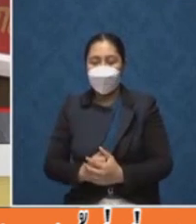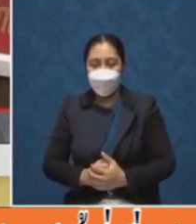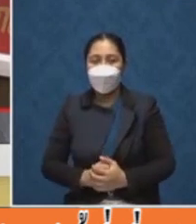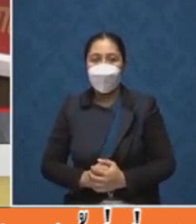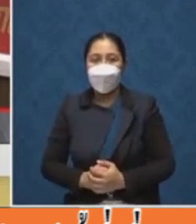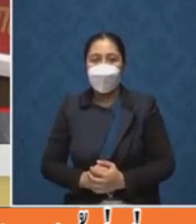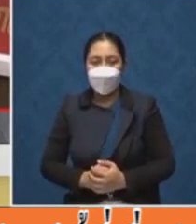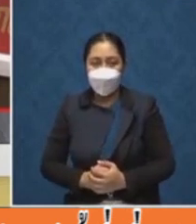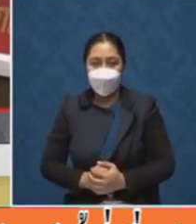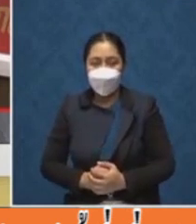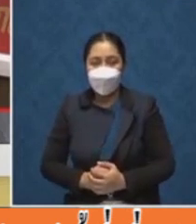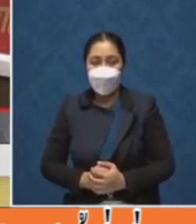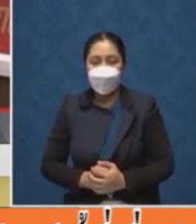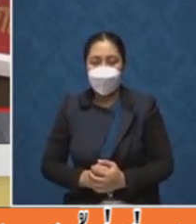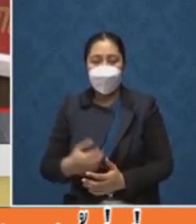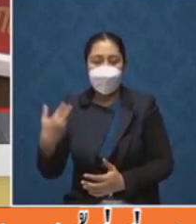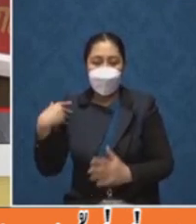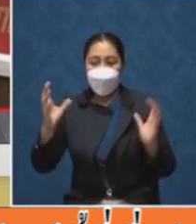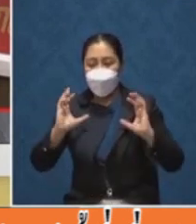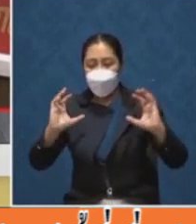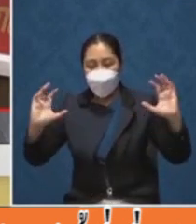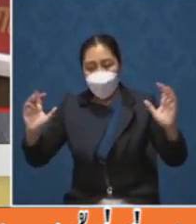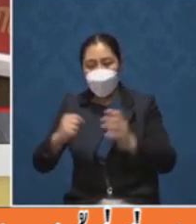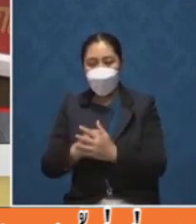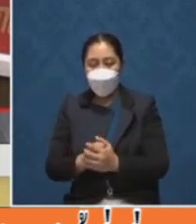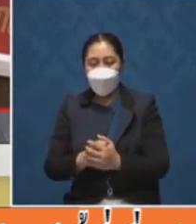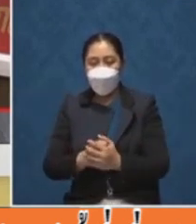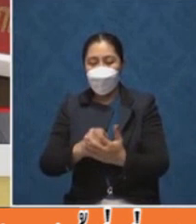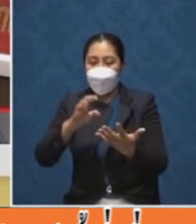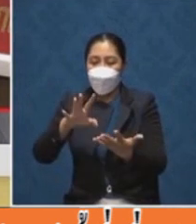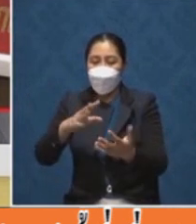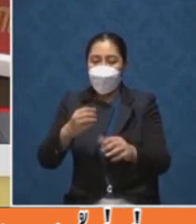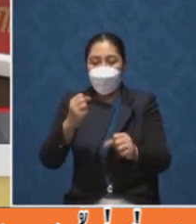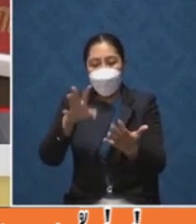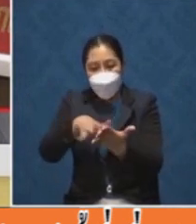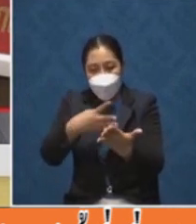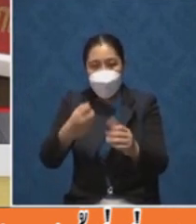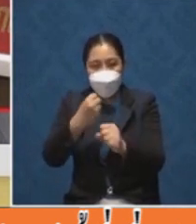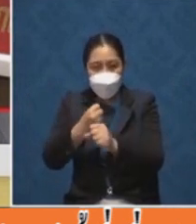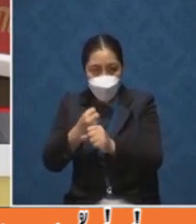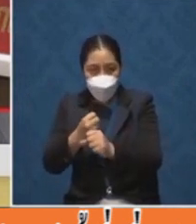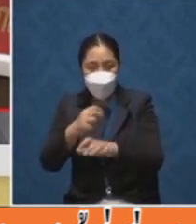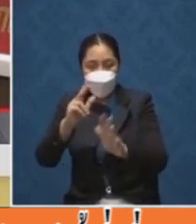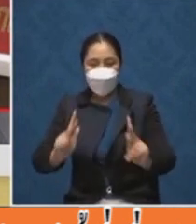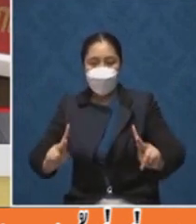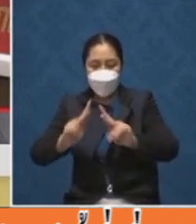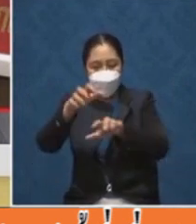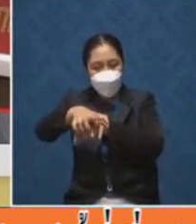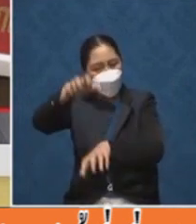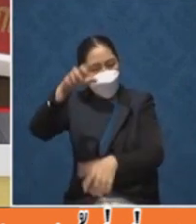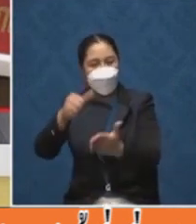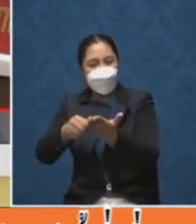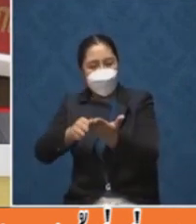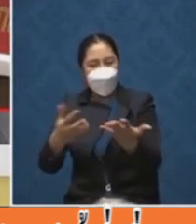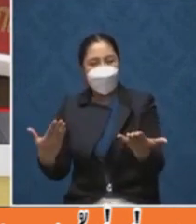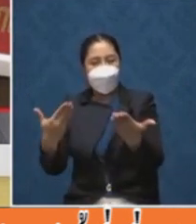ราจะเห็นว่าในแต่ละครั้งที่รัฐบาลเนี่ยได้มีการปรับโครงสร้างต่างๆเนี่ยของกระทรวงมหาดไทยเราพบว่ายิ่งปรับ